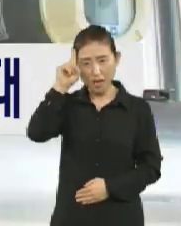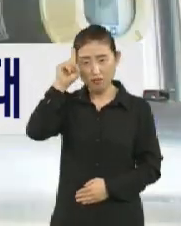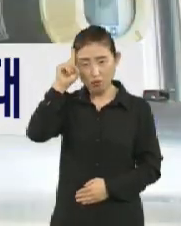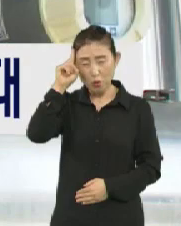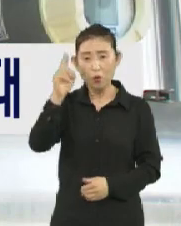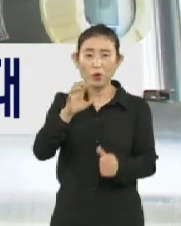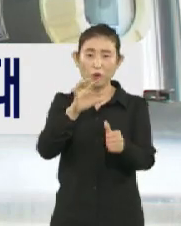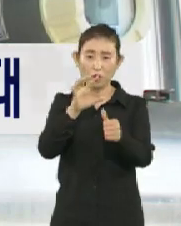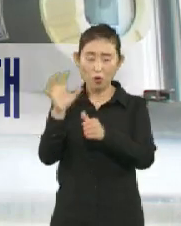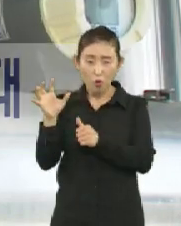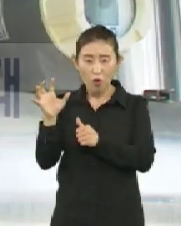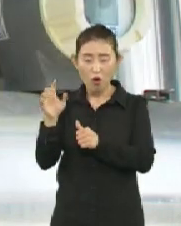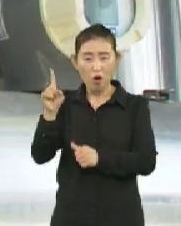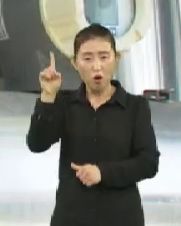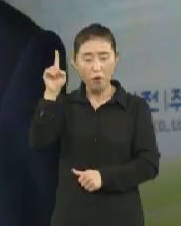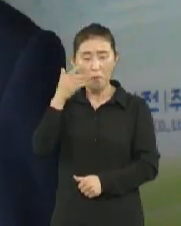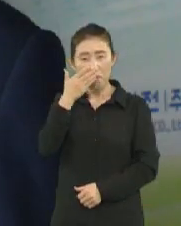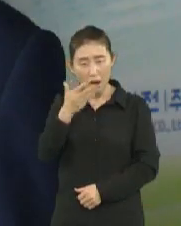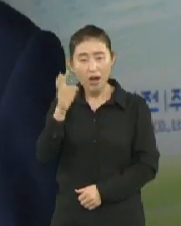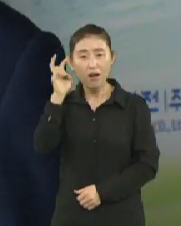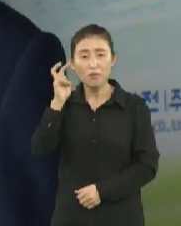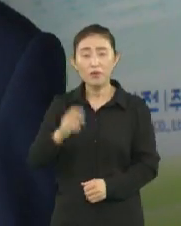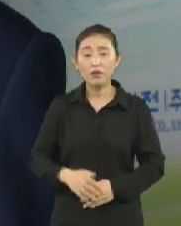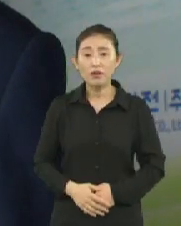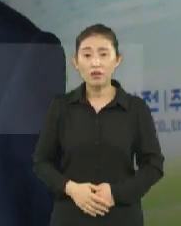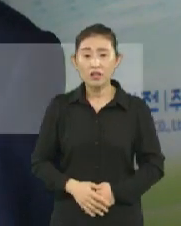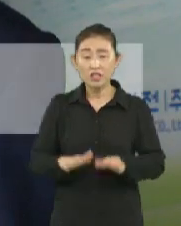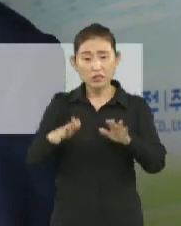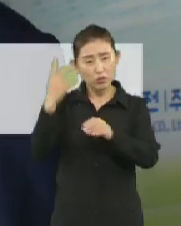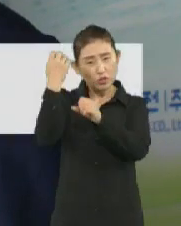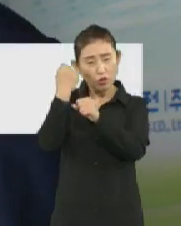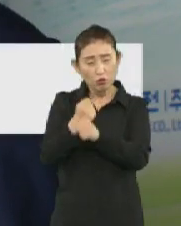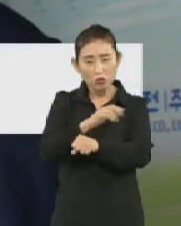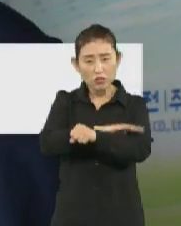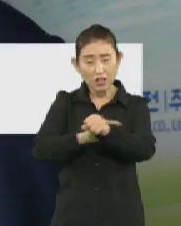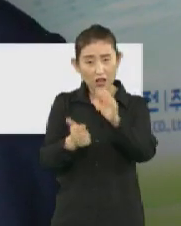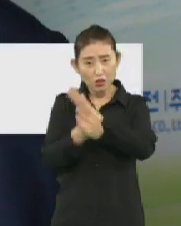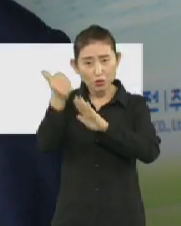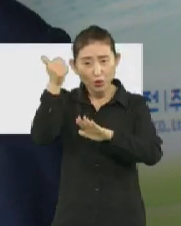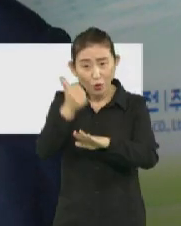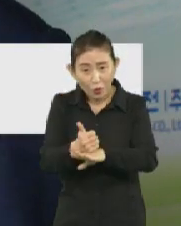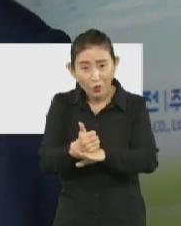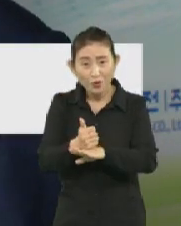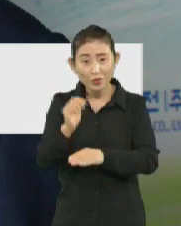머지 않을 걸로 기대하고 있습니다. 실증 사업이 성공리에 마무리가 된다면